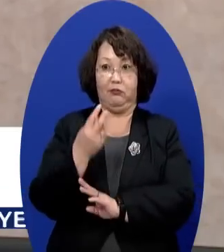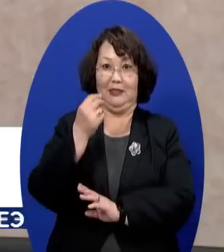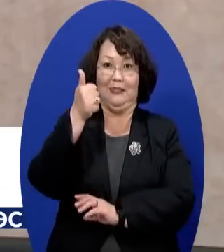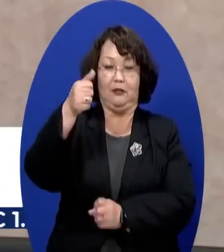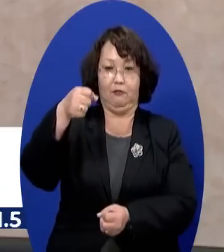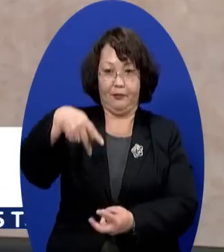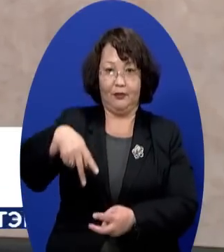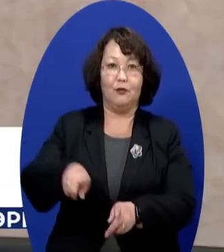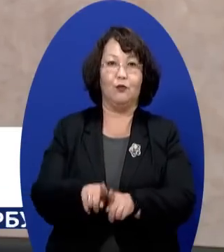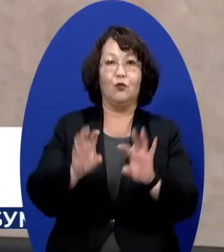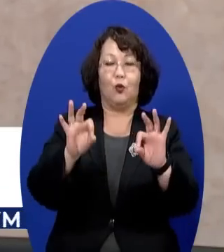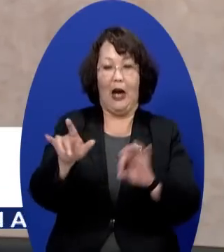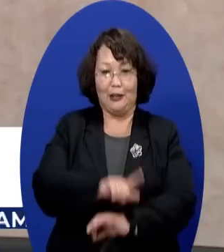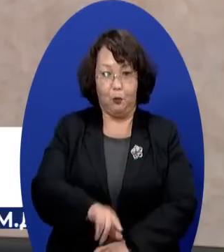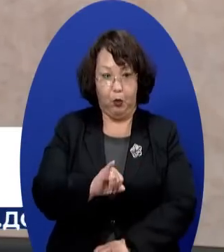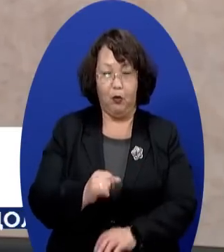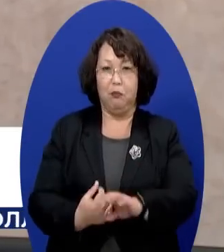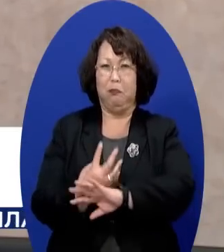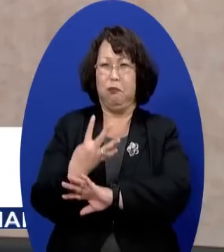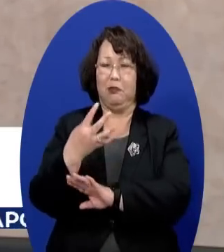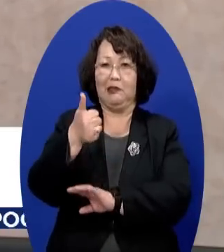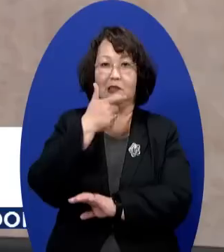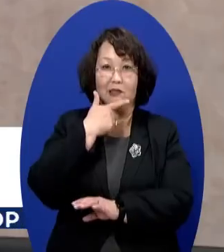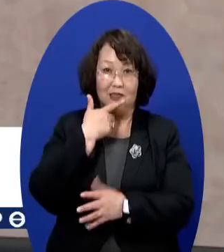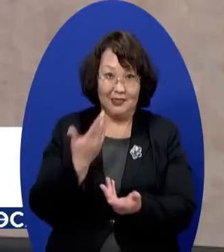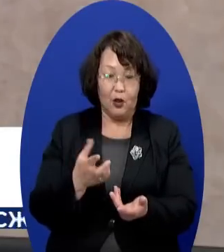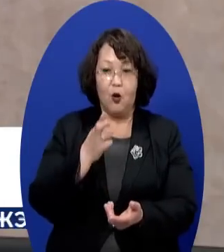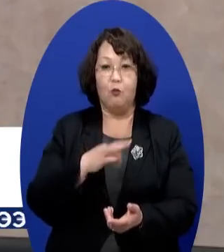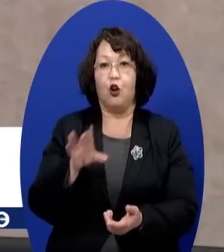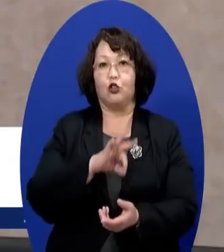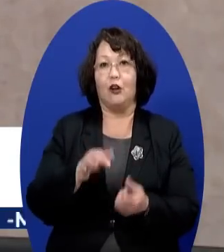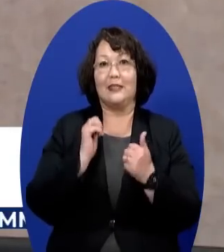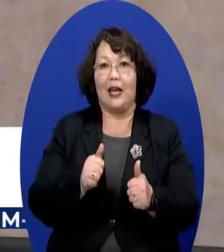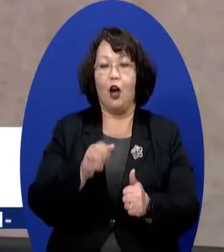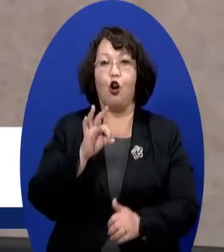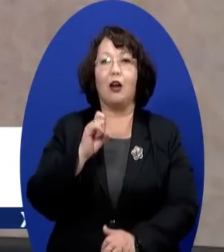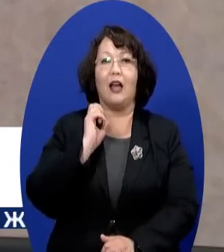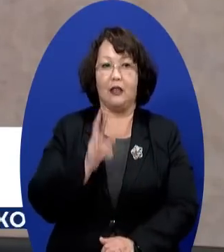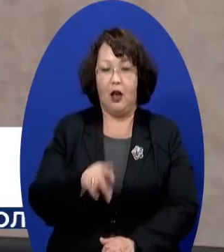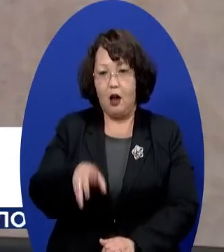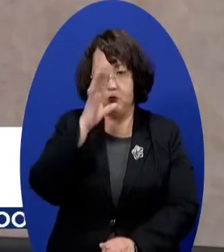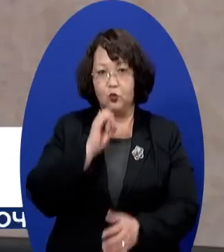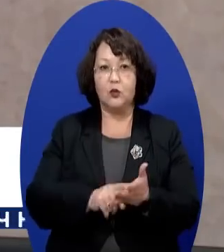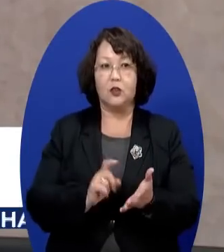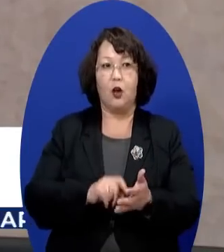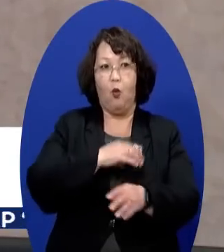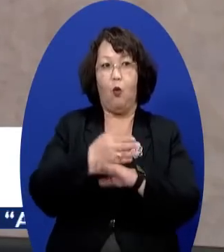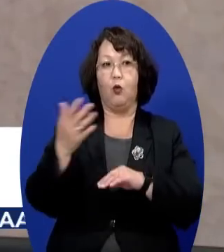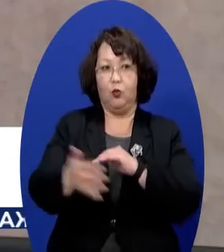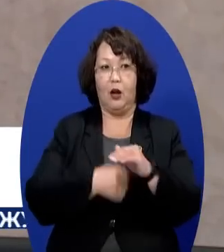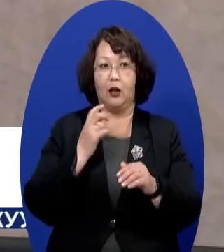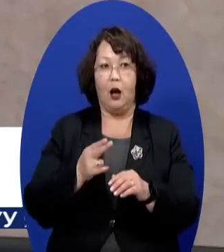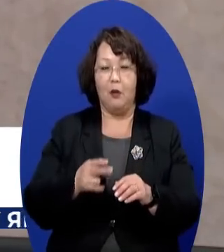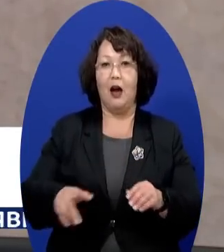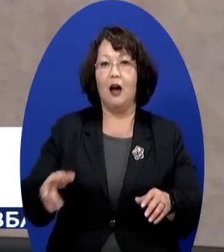энэ органик бордооны ач холбогдол бол маш их ач холбогдолтой. Уул уурхайн компаниуд те нөхөн сэргээлтийг хийх үүрэгтэй. Гэхдээ